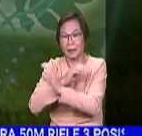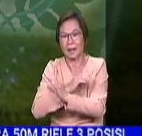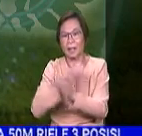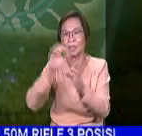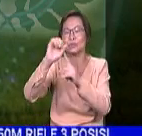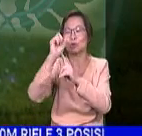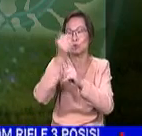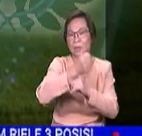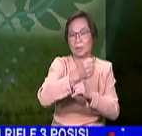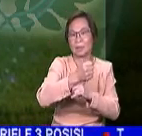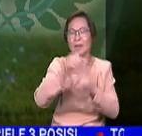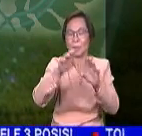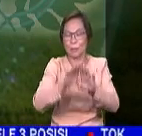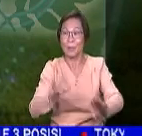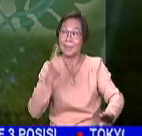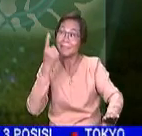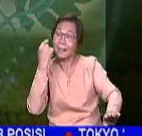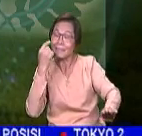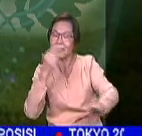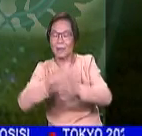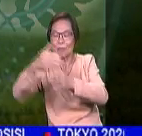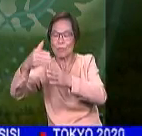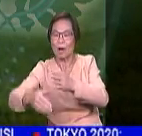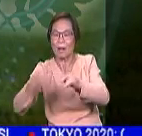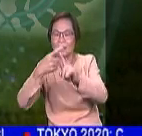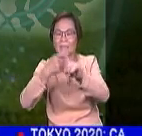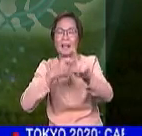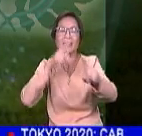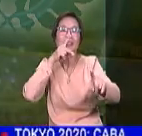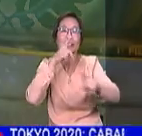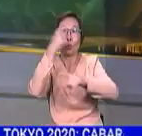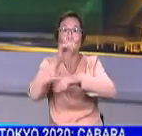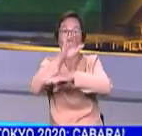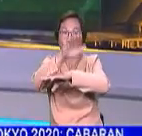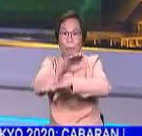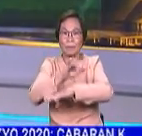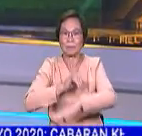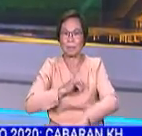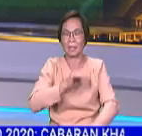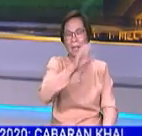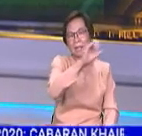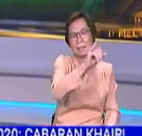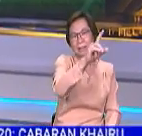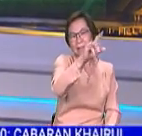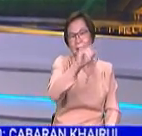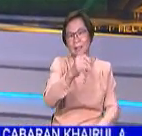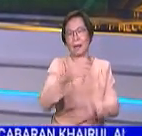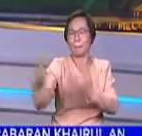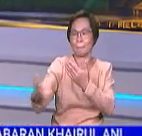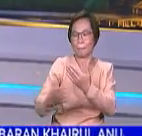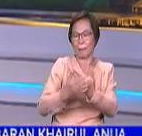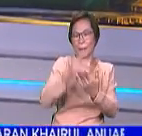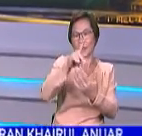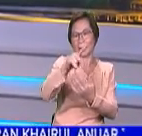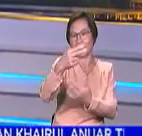Hai paperlanch adimohel bahan berita dari negeri Jepang pagi untuk petang ini saya City zaida Usman kembali bersama kali